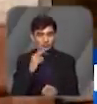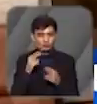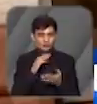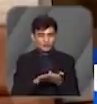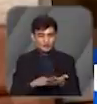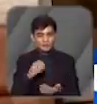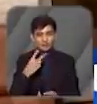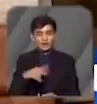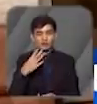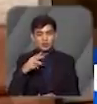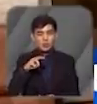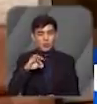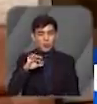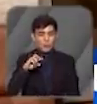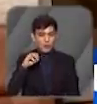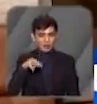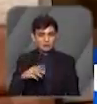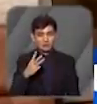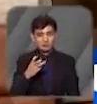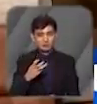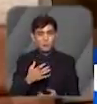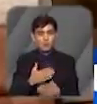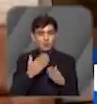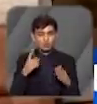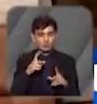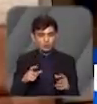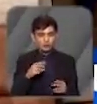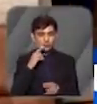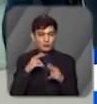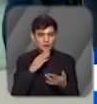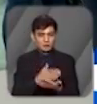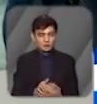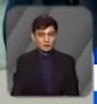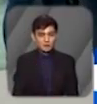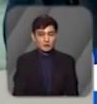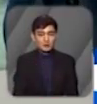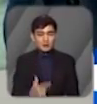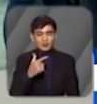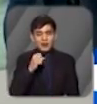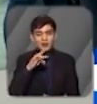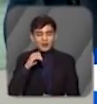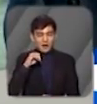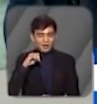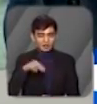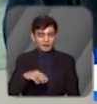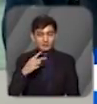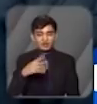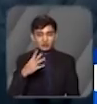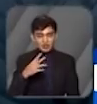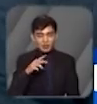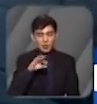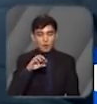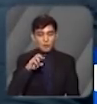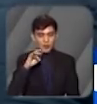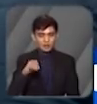24 ломбард бойынша 300-дің үстінде арызданушы бар. Ал гарант 24 ломбард пен выгодный займ